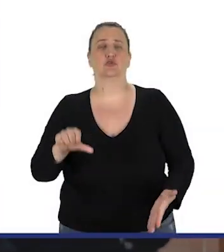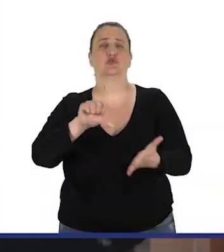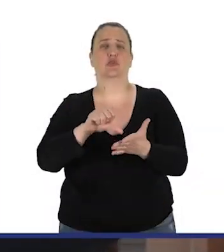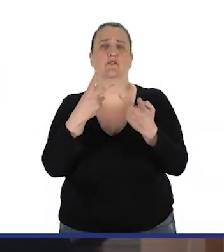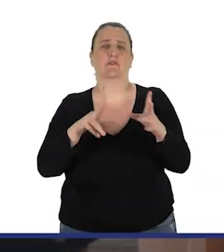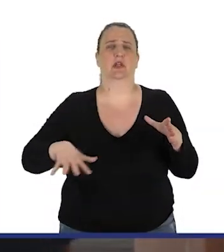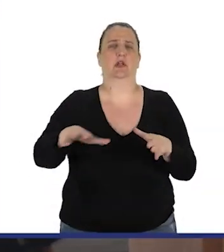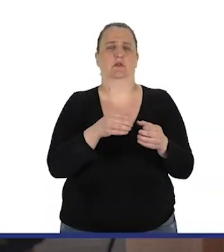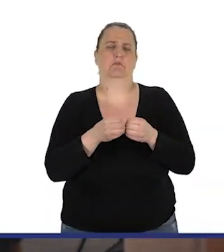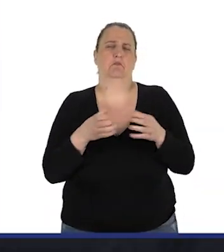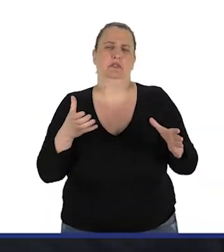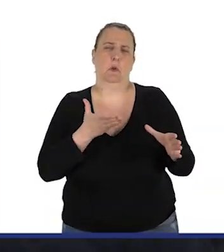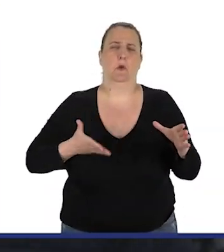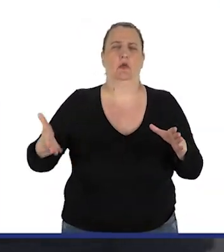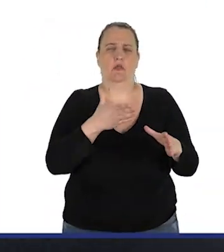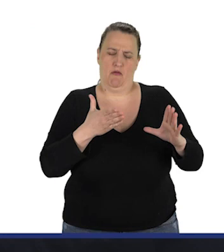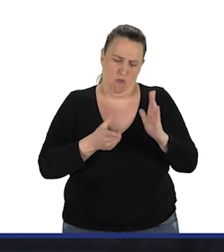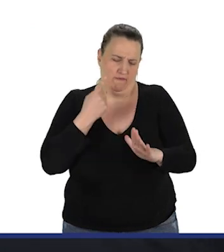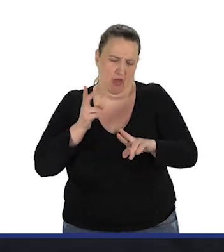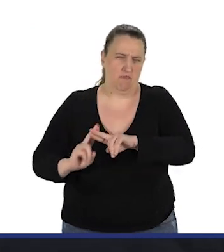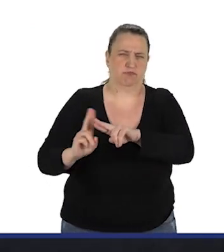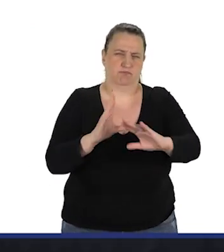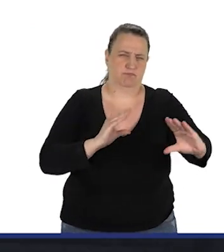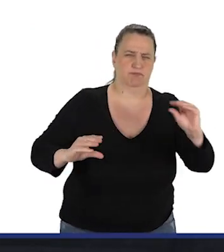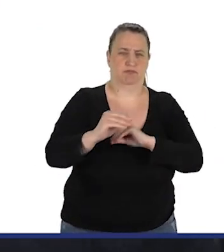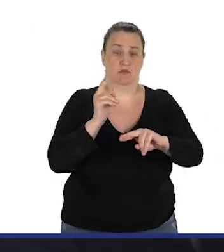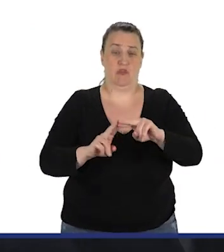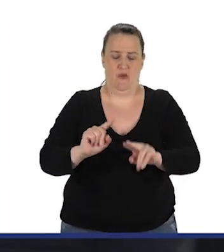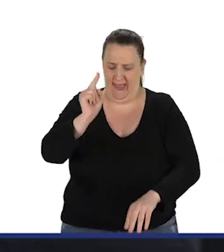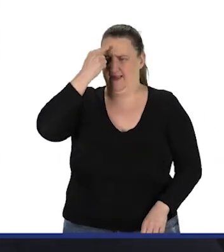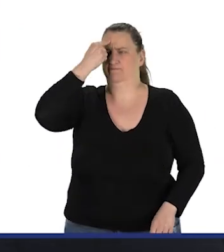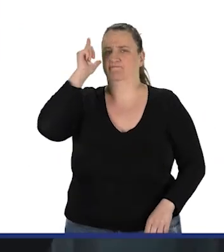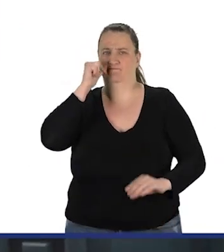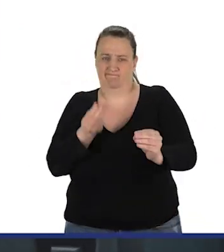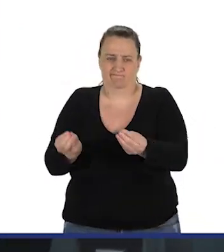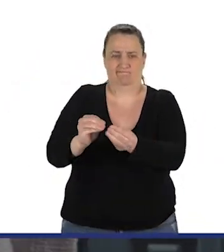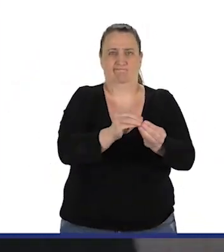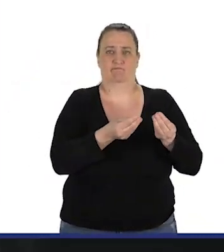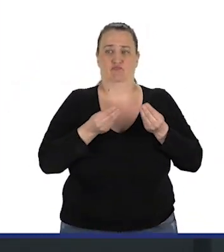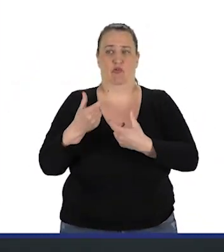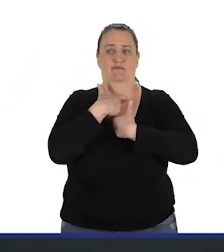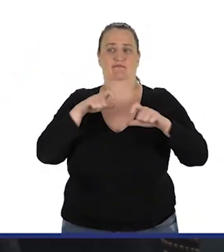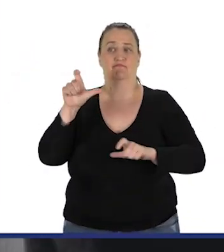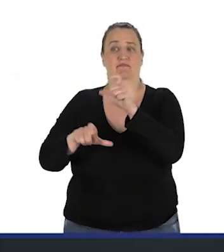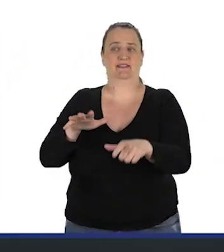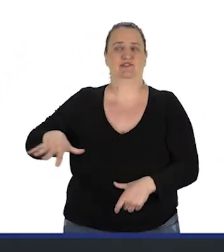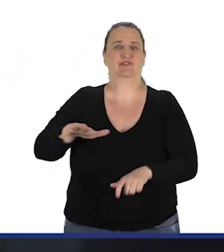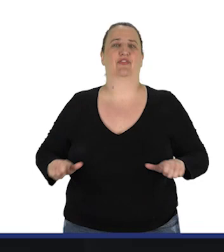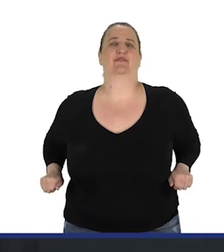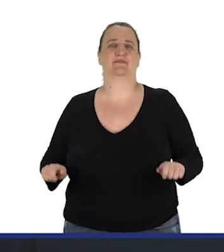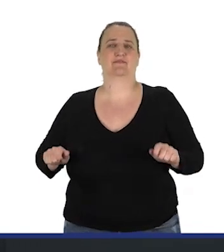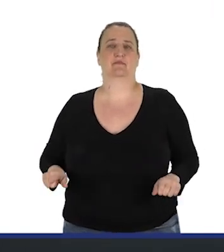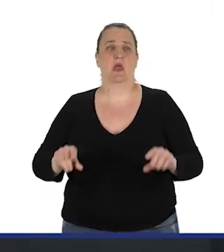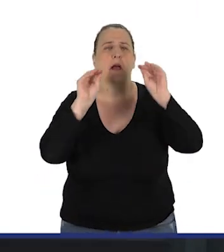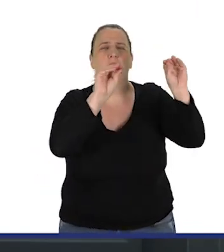La majorité du centre de Toulouse a été réhabilité et du coup ces travaux-là, ils ont pris en compte l'accessibilité pour